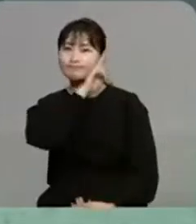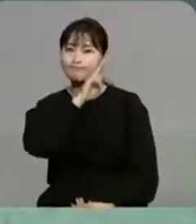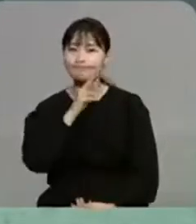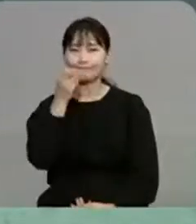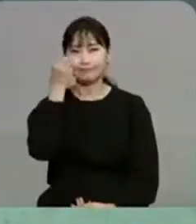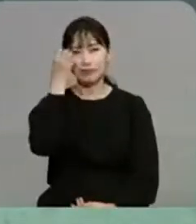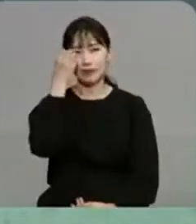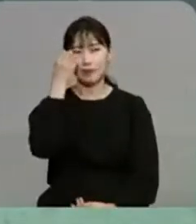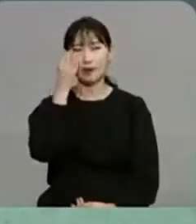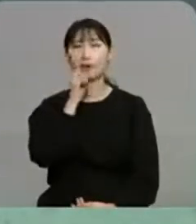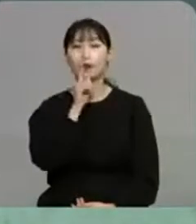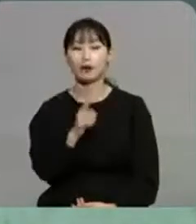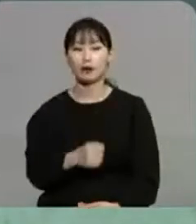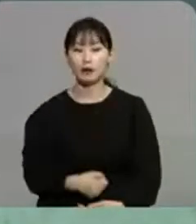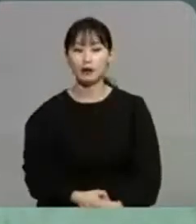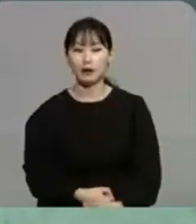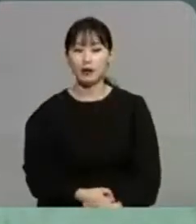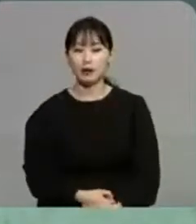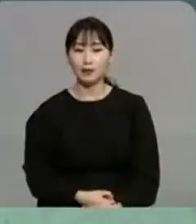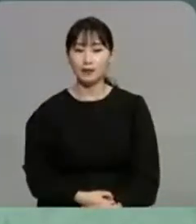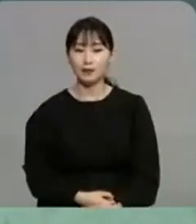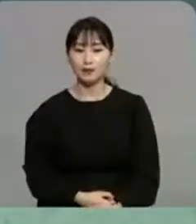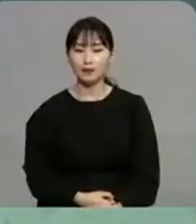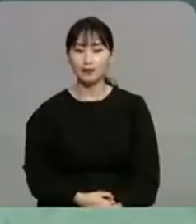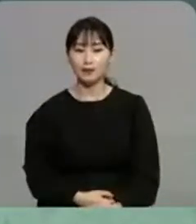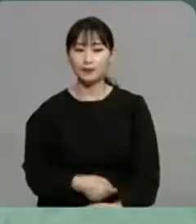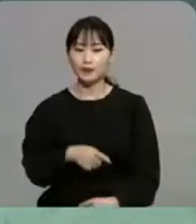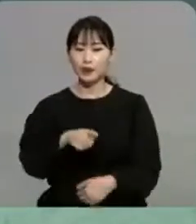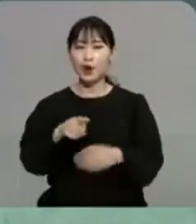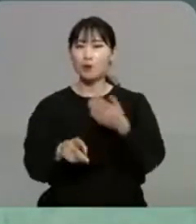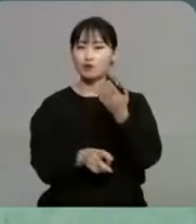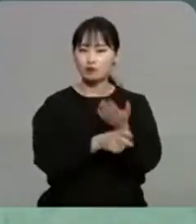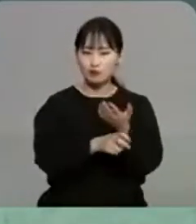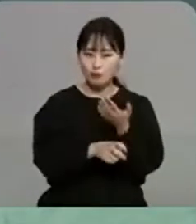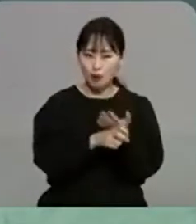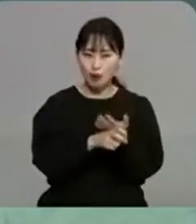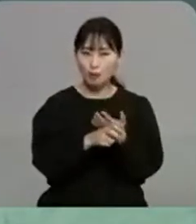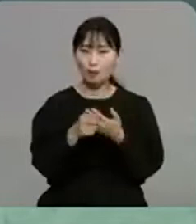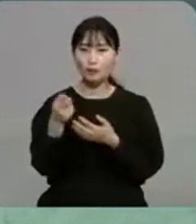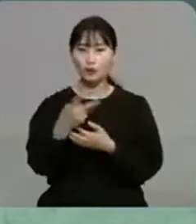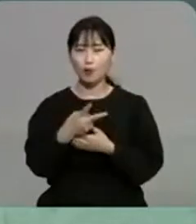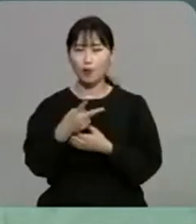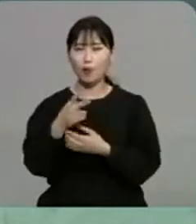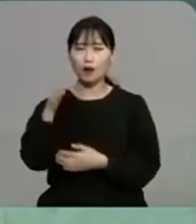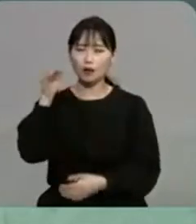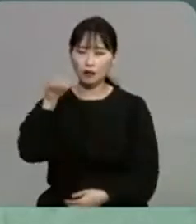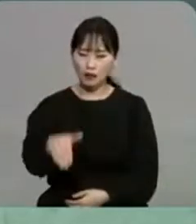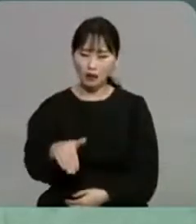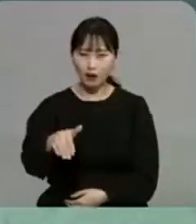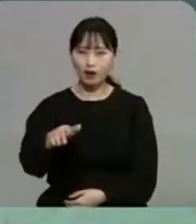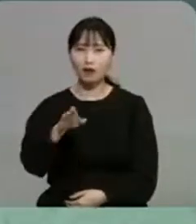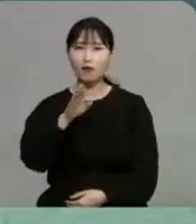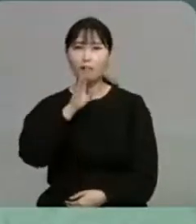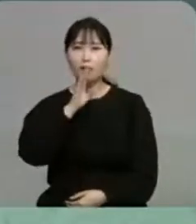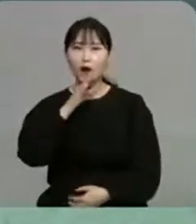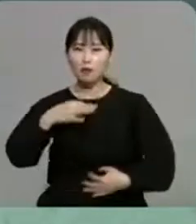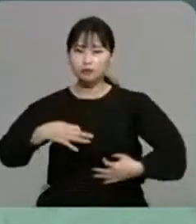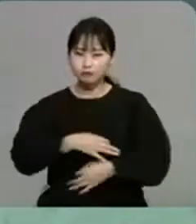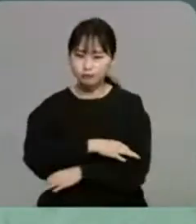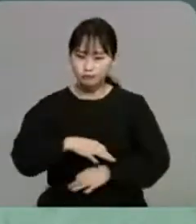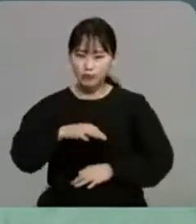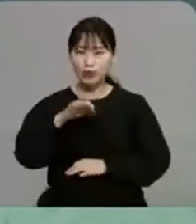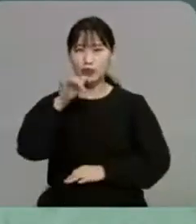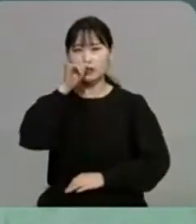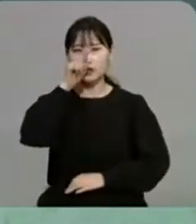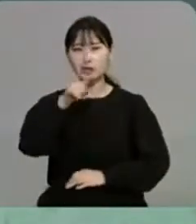미니를 것에 리 기 위해서 어 이 자리에 나온 게 아니라 4 불법 금액과 타락 양상을 보인 이번 창수 분수 경산 2